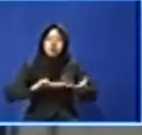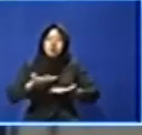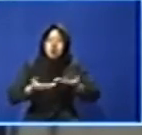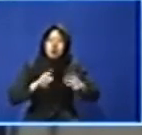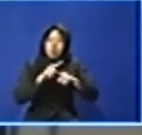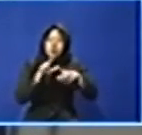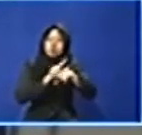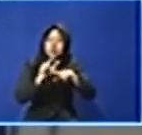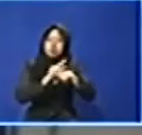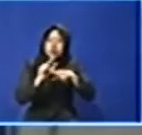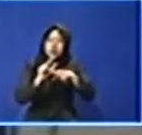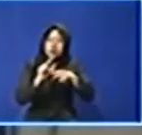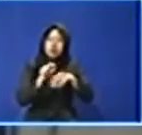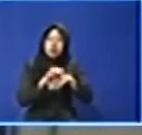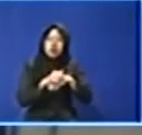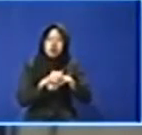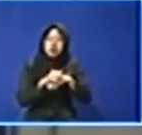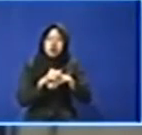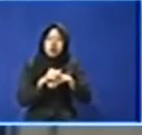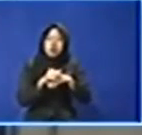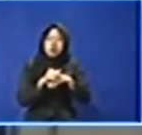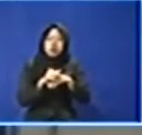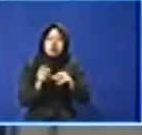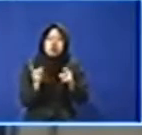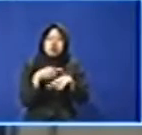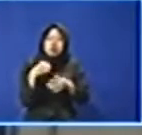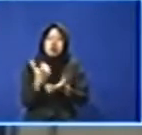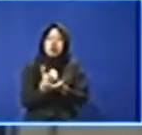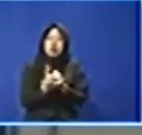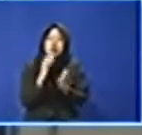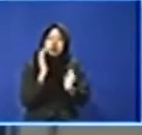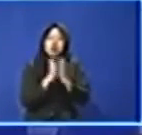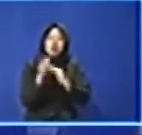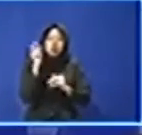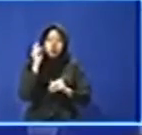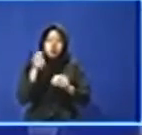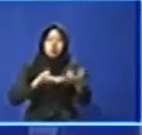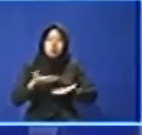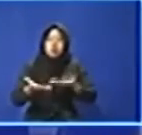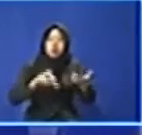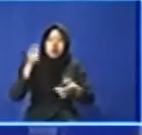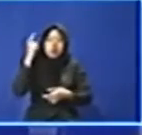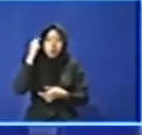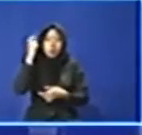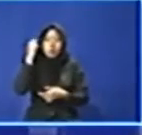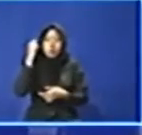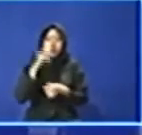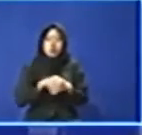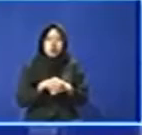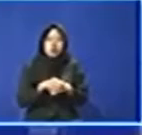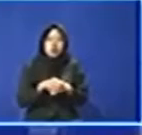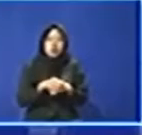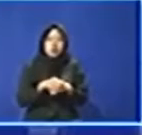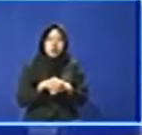kita adakan trade lebih untuk memberikan Eh ini kejahatan sehingga tetapi mereka